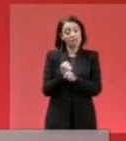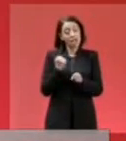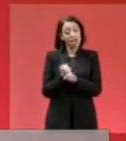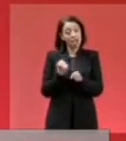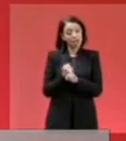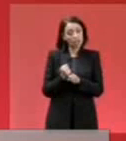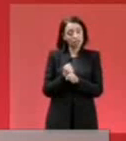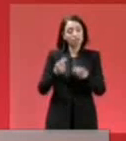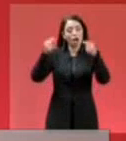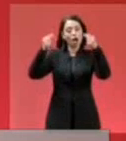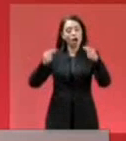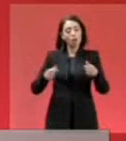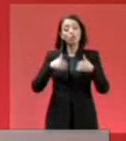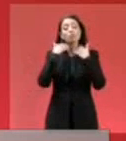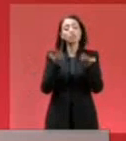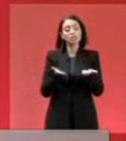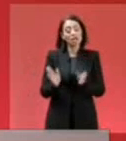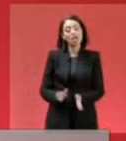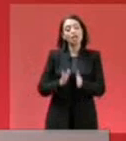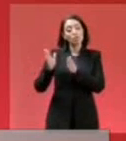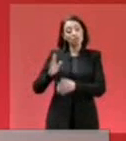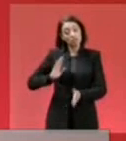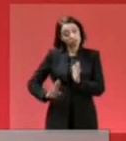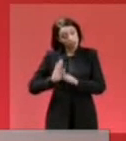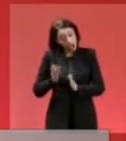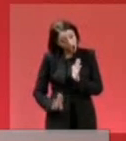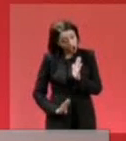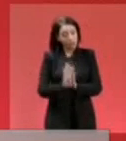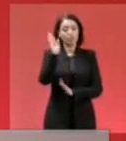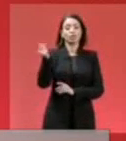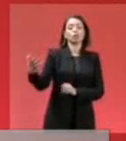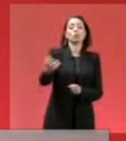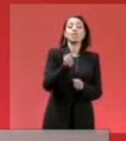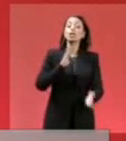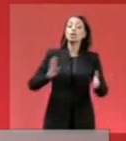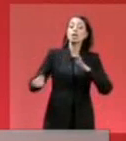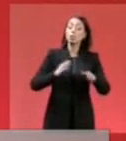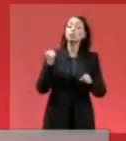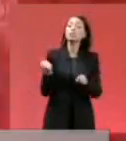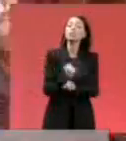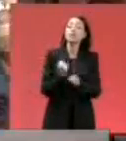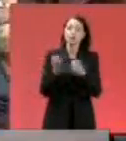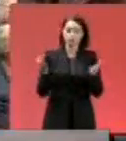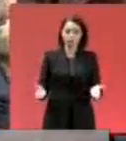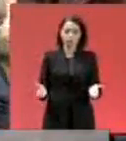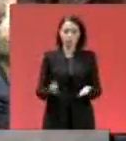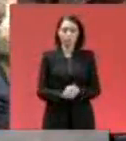εργασιακή απορρίθμιση και από την άλλη τη σταδιακή αύξηση των μισθών και την προστασία της εργασίας.